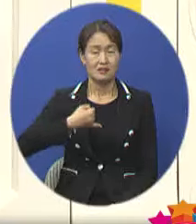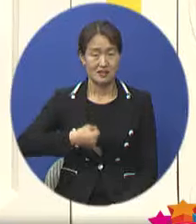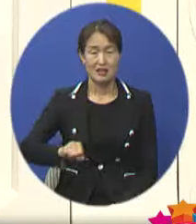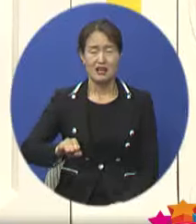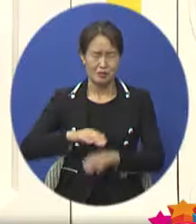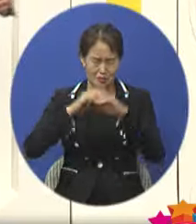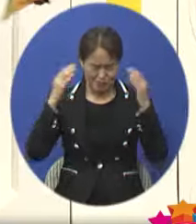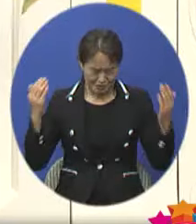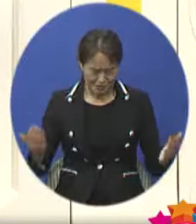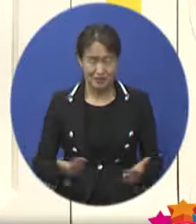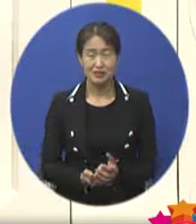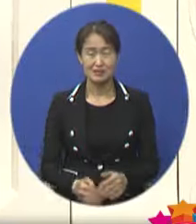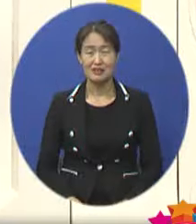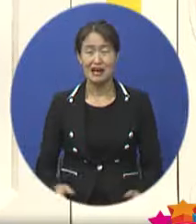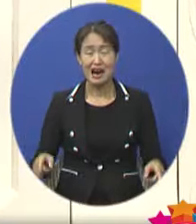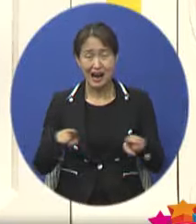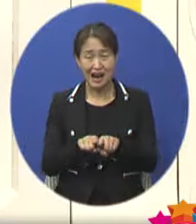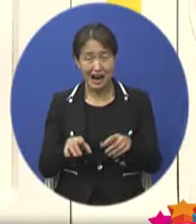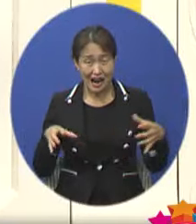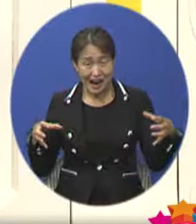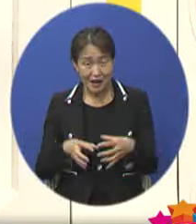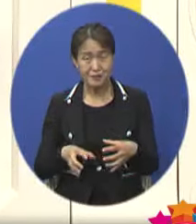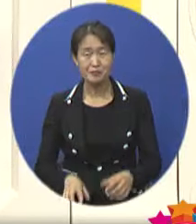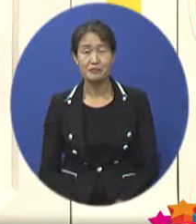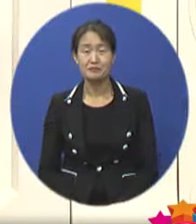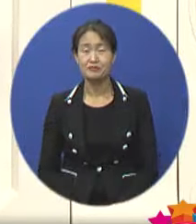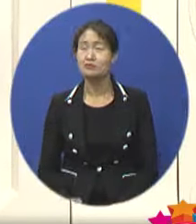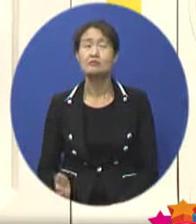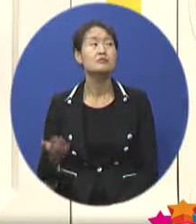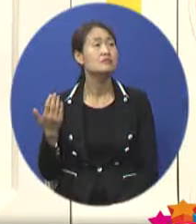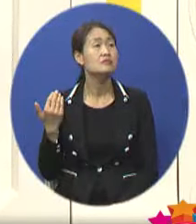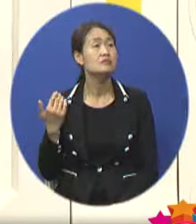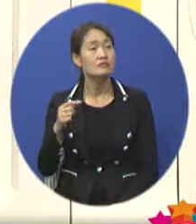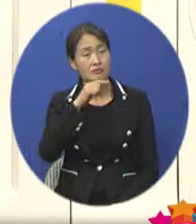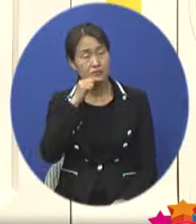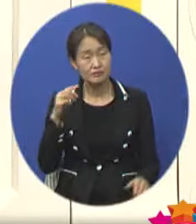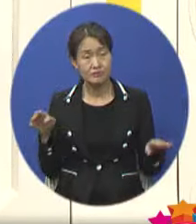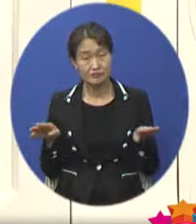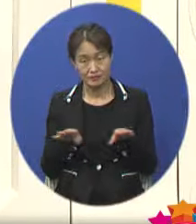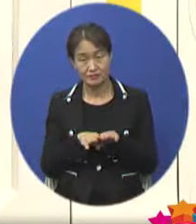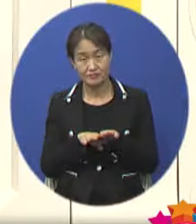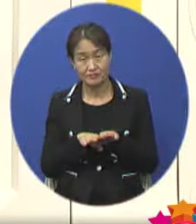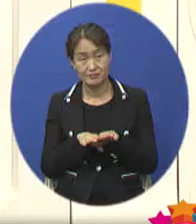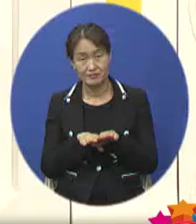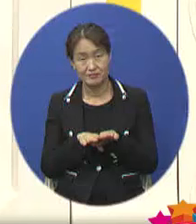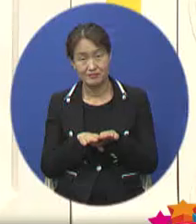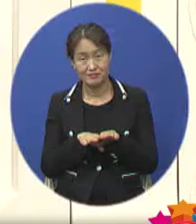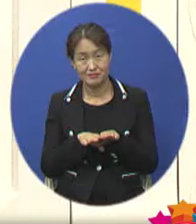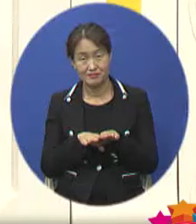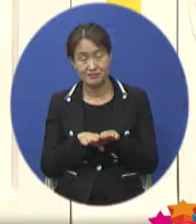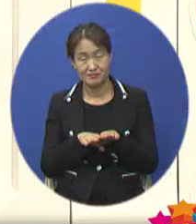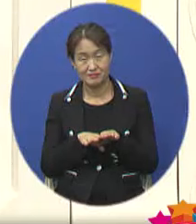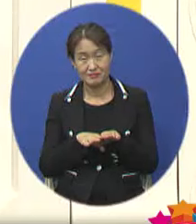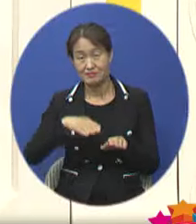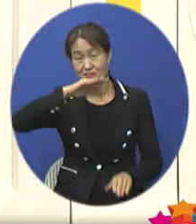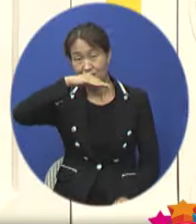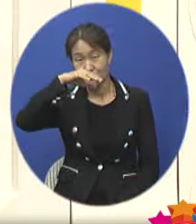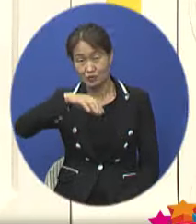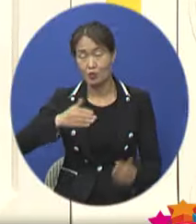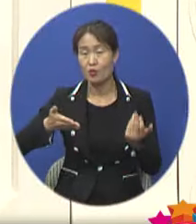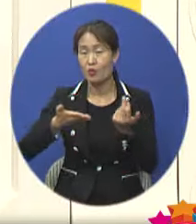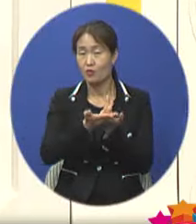다 홍동으로. 예, 전번에 일요일 날에 예, 예. 네. 그 강원도